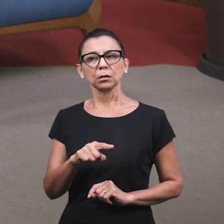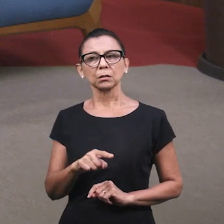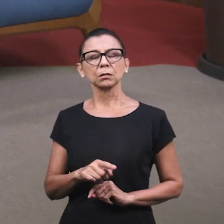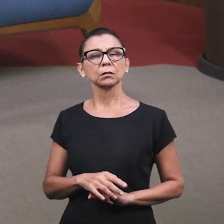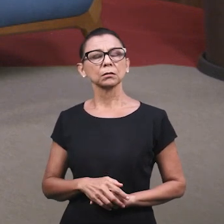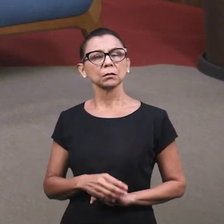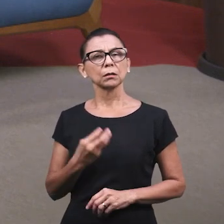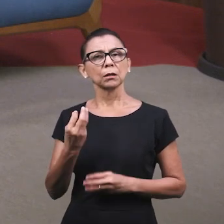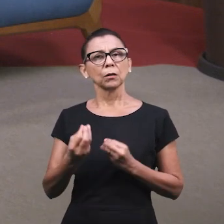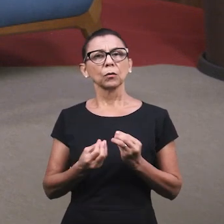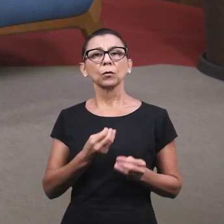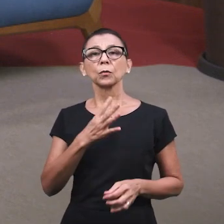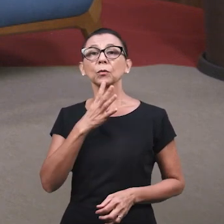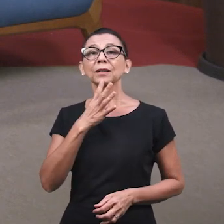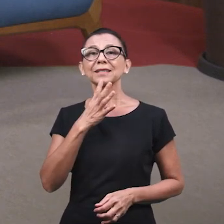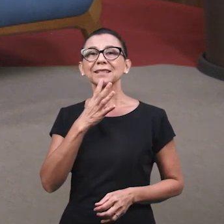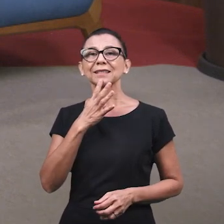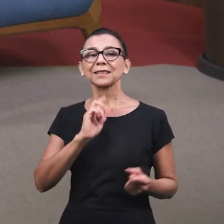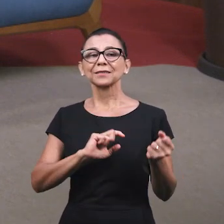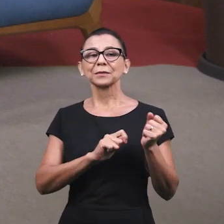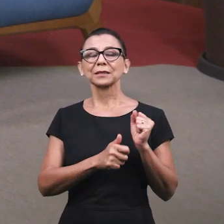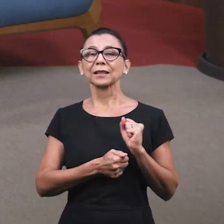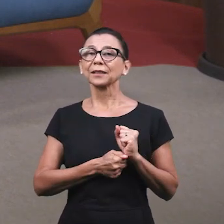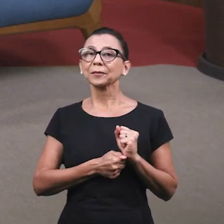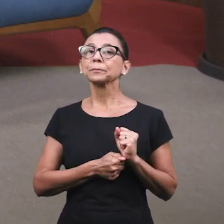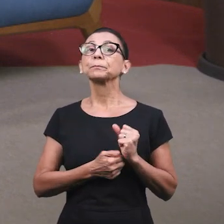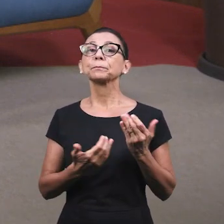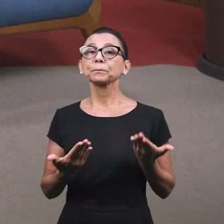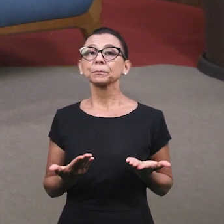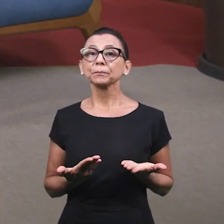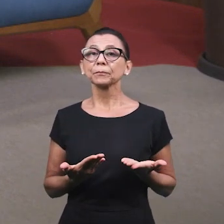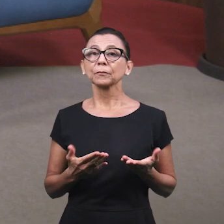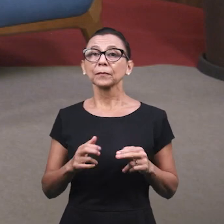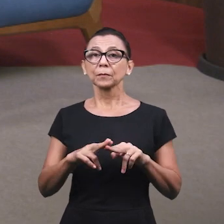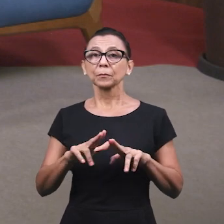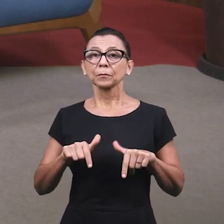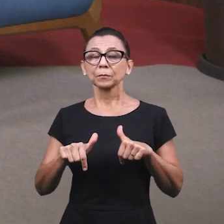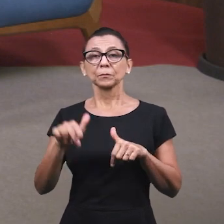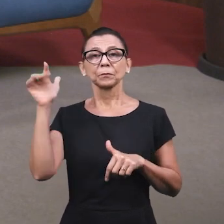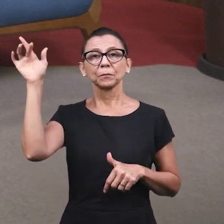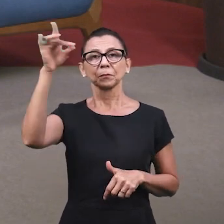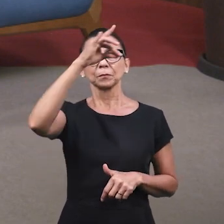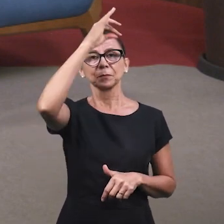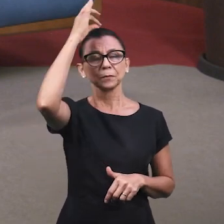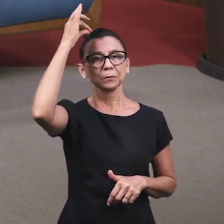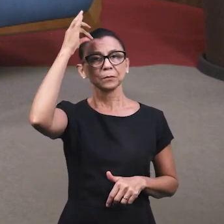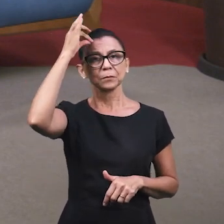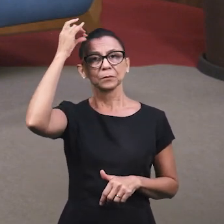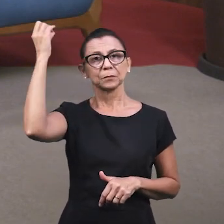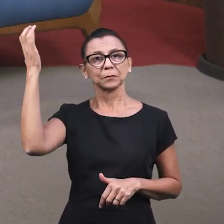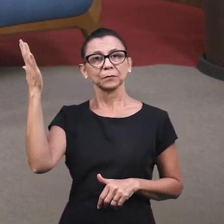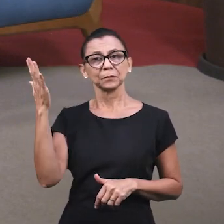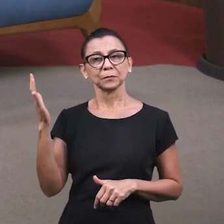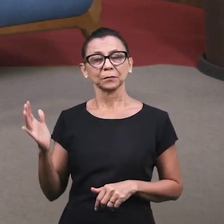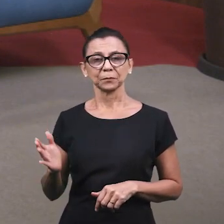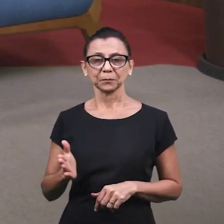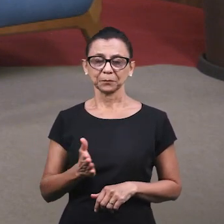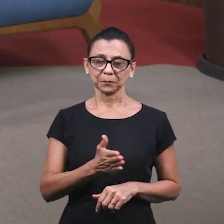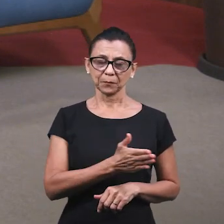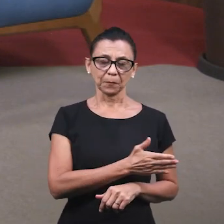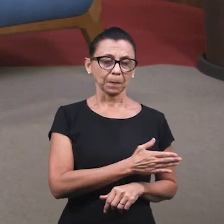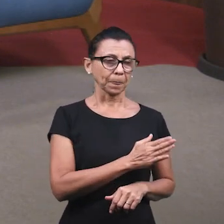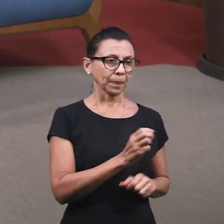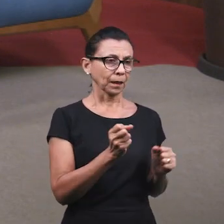mystères à travers l'opération du Saint-Esprit. Gloire à